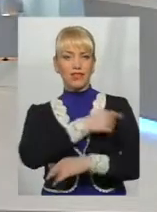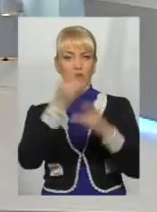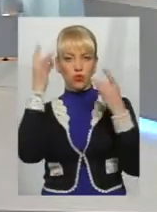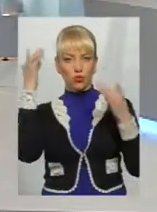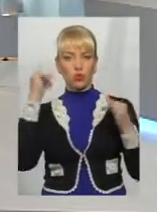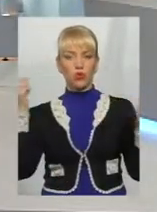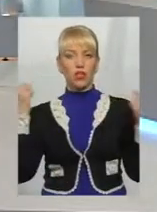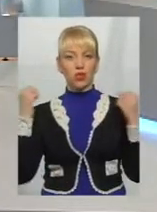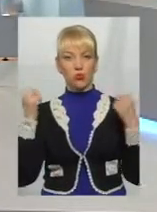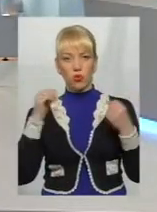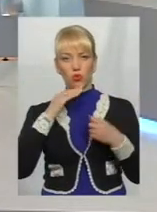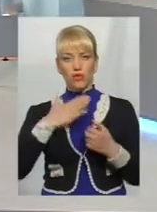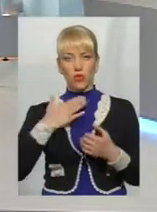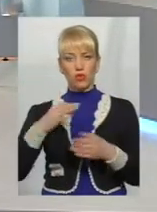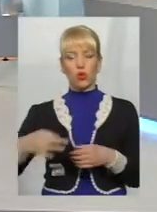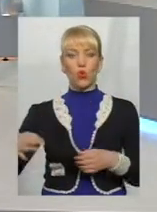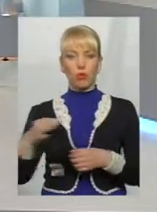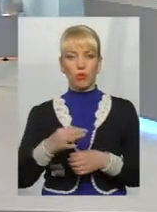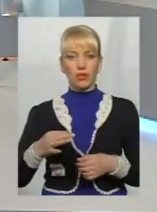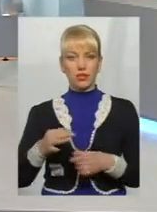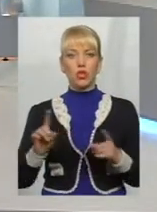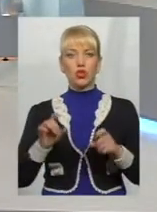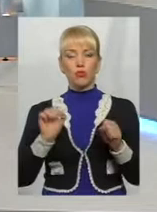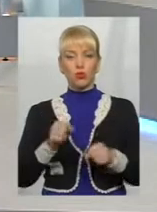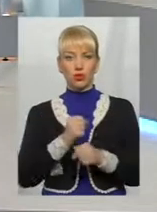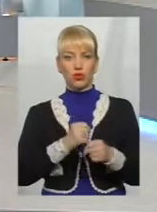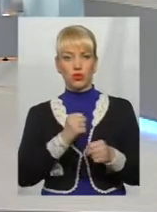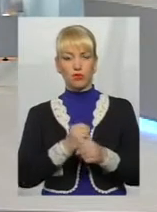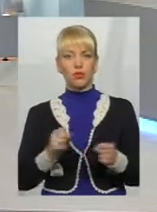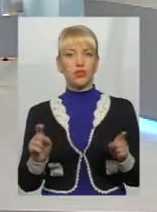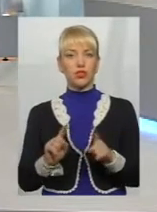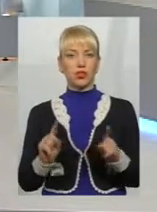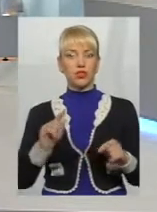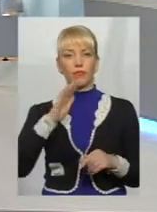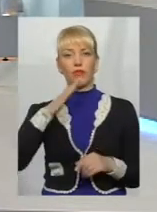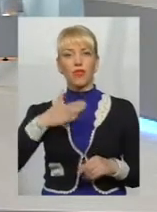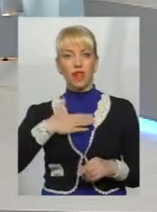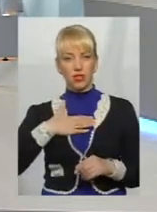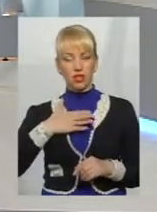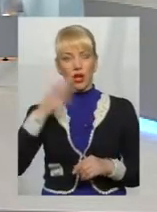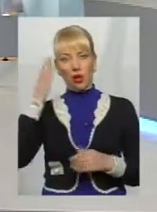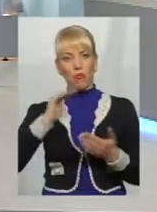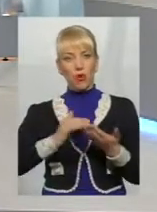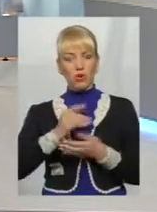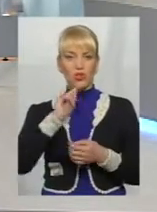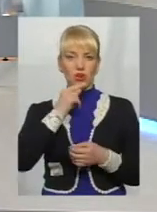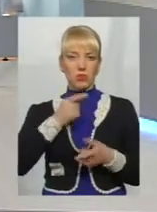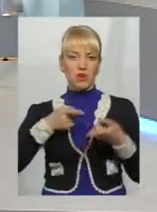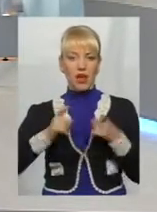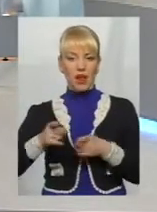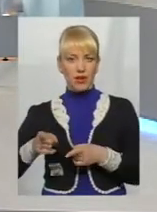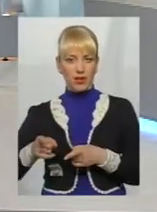спорту в нашій області? Що можна зробити, аби в наших політичних, економічних